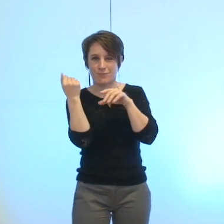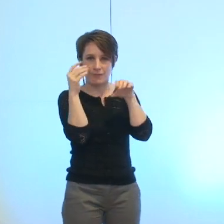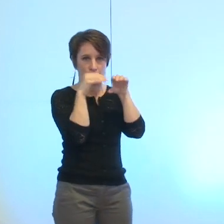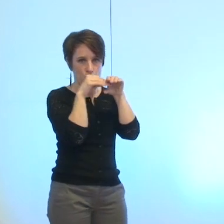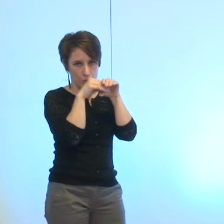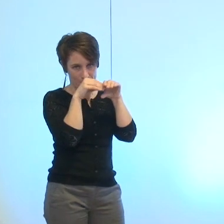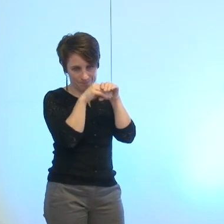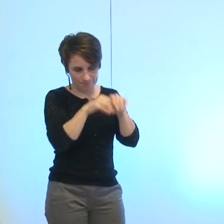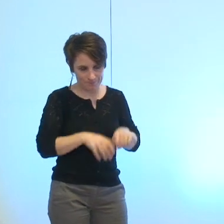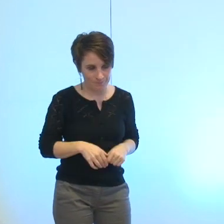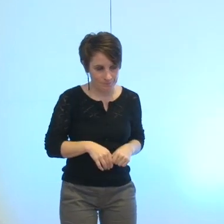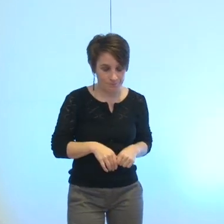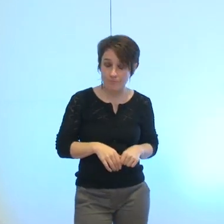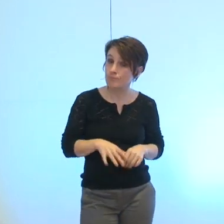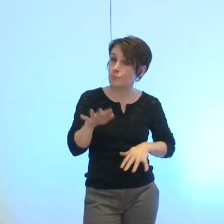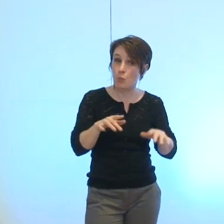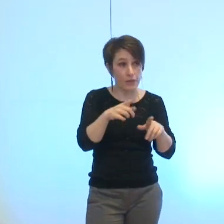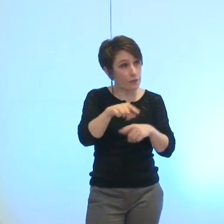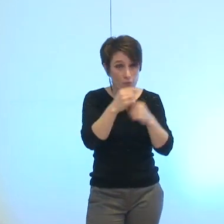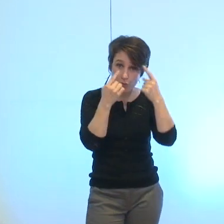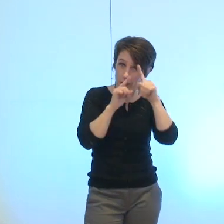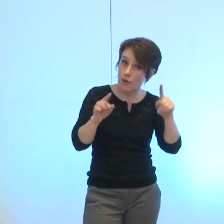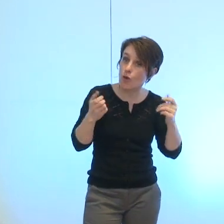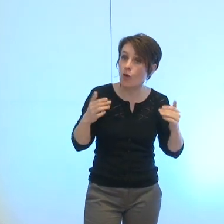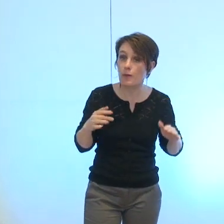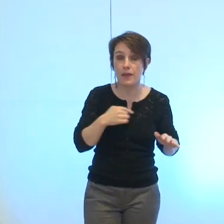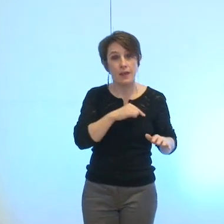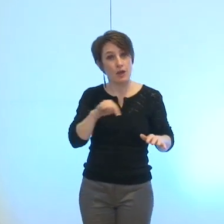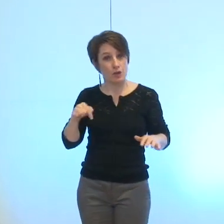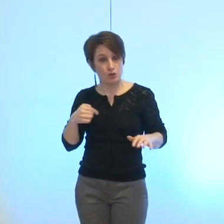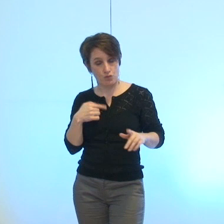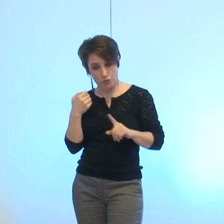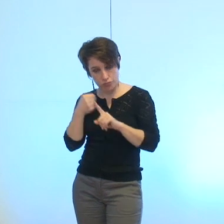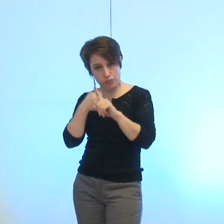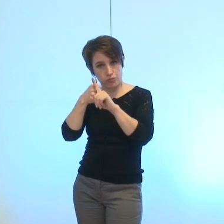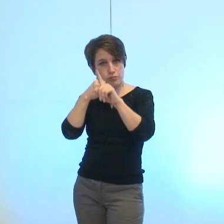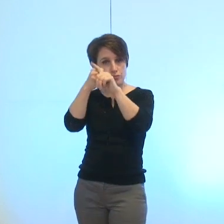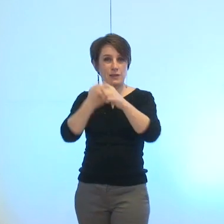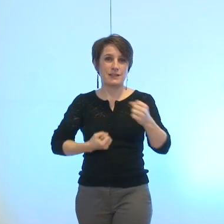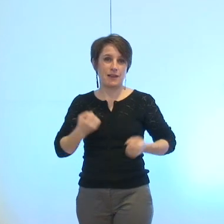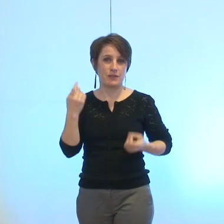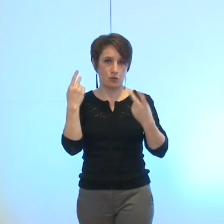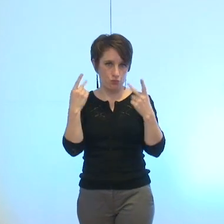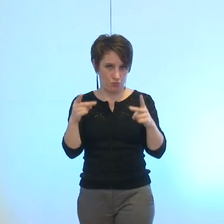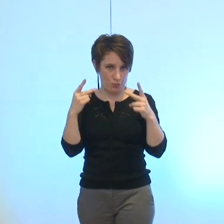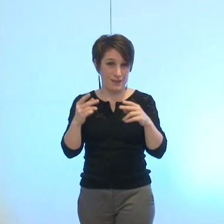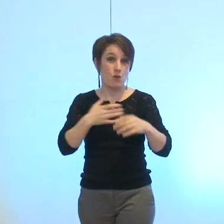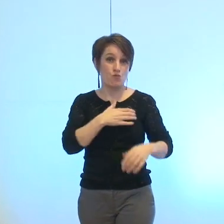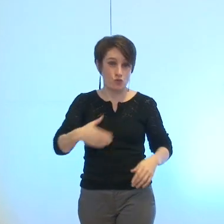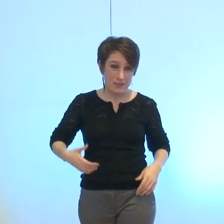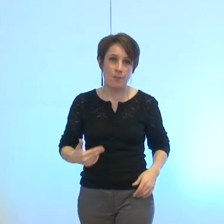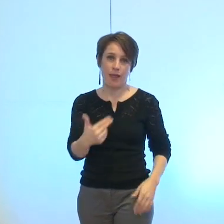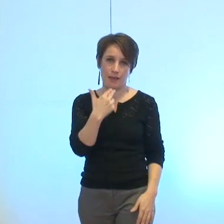déplaise nous avons à la fois porté et défendu le principe d'un service public municipal de qualité